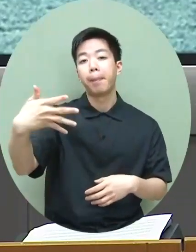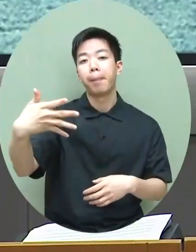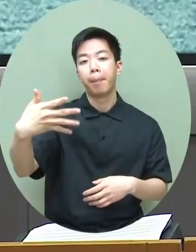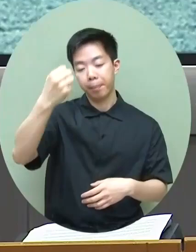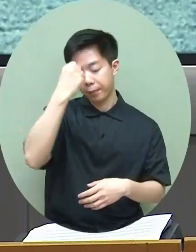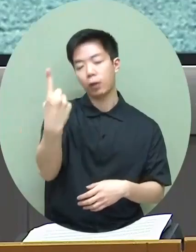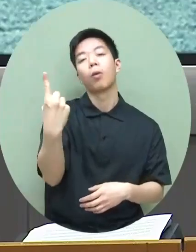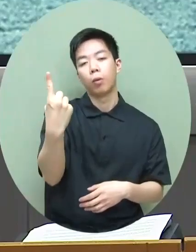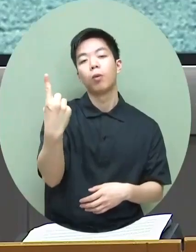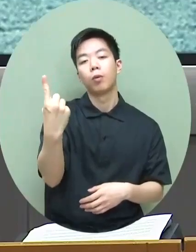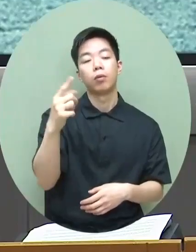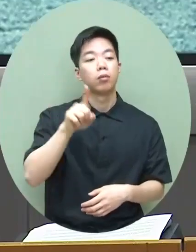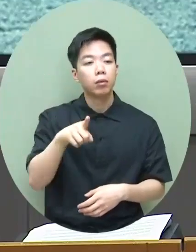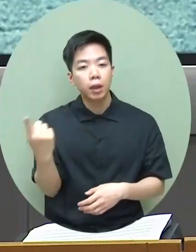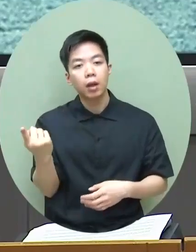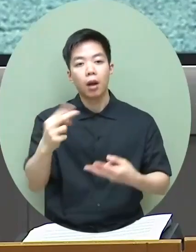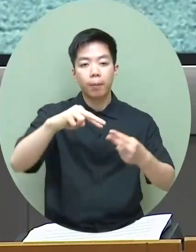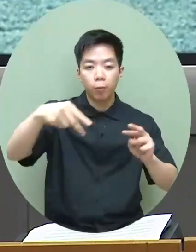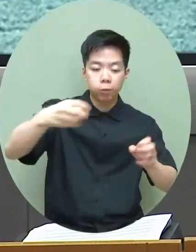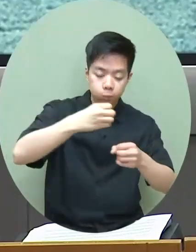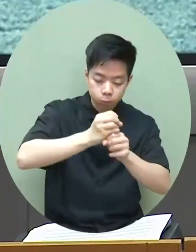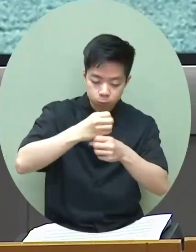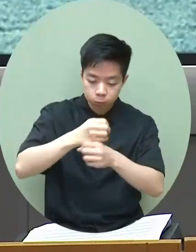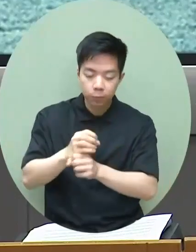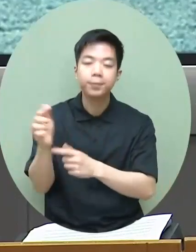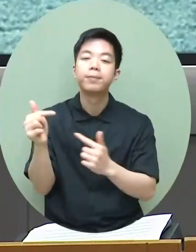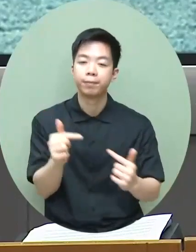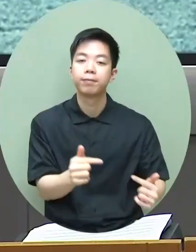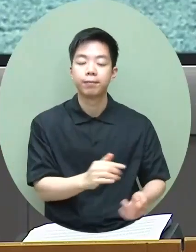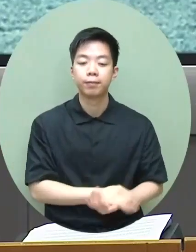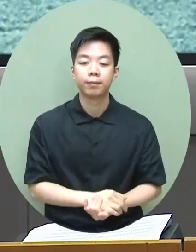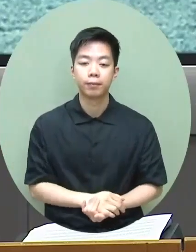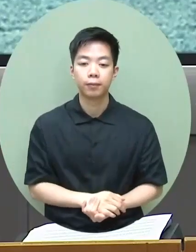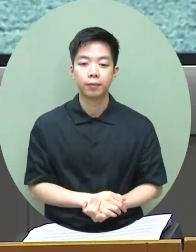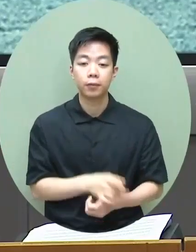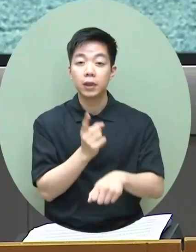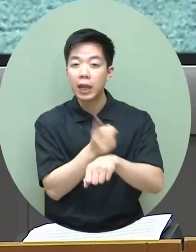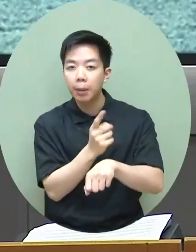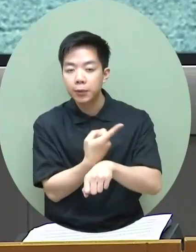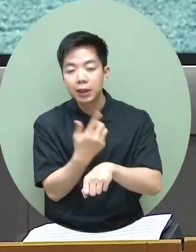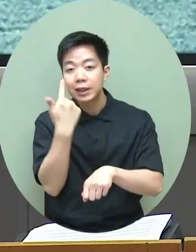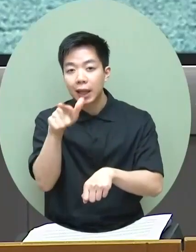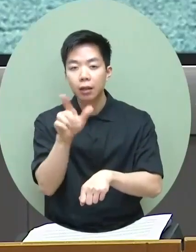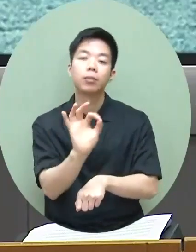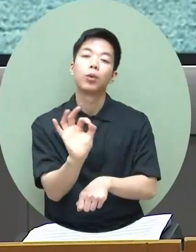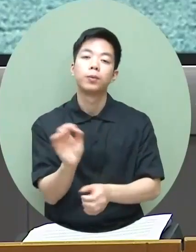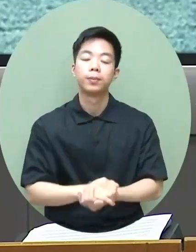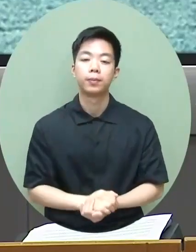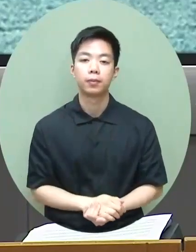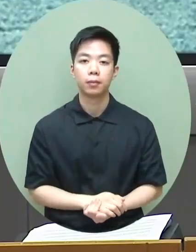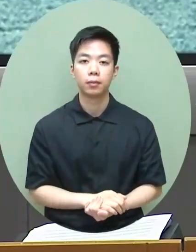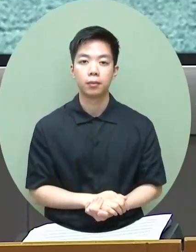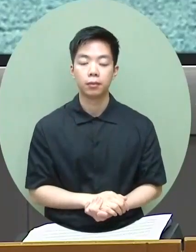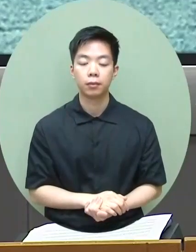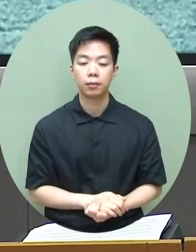係喺度即係暫時都未見到咯。咁嗰19間學校咧，其實